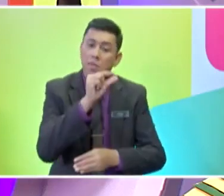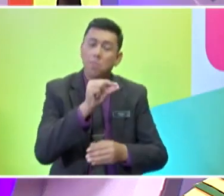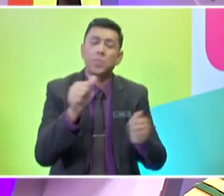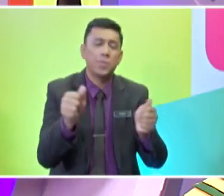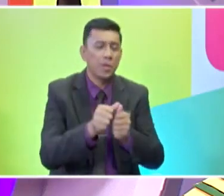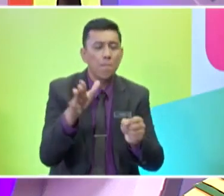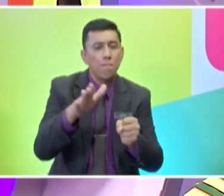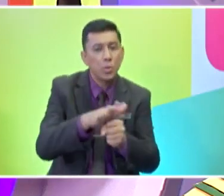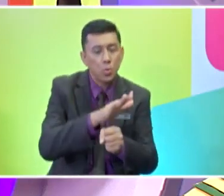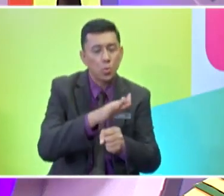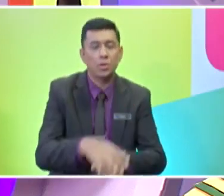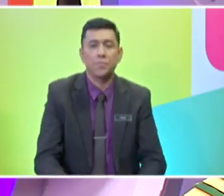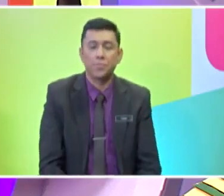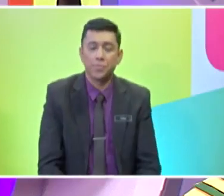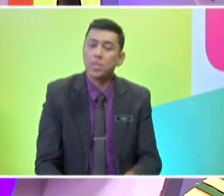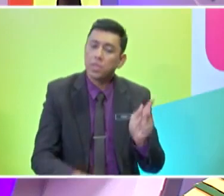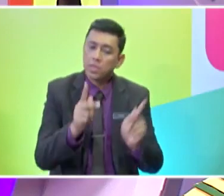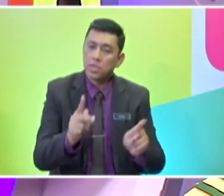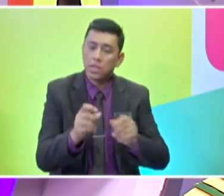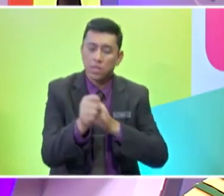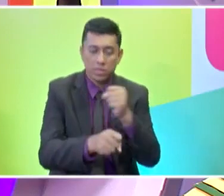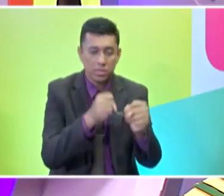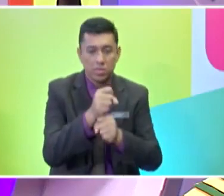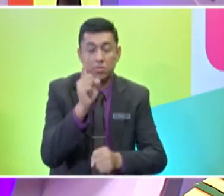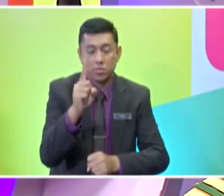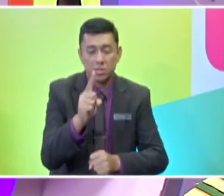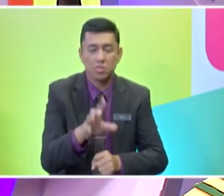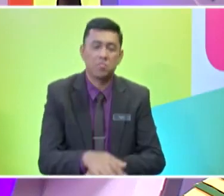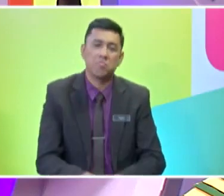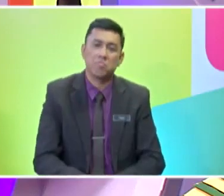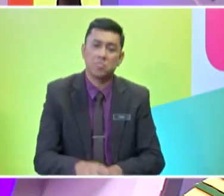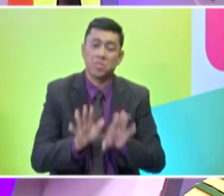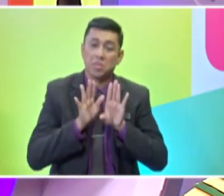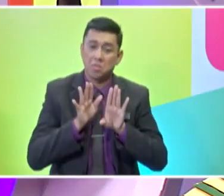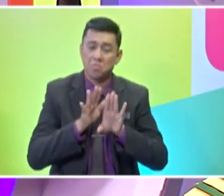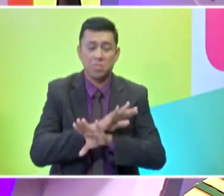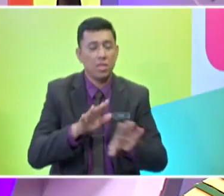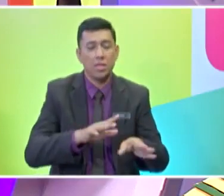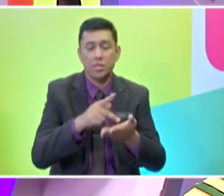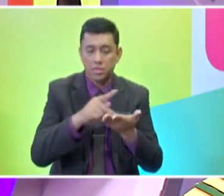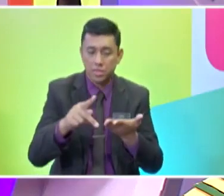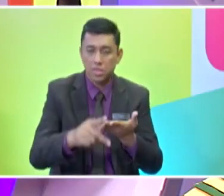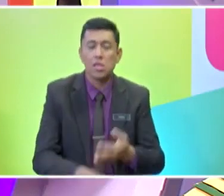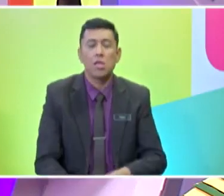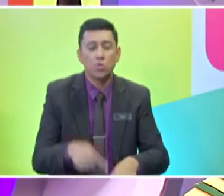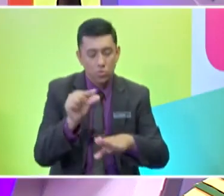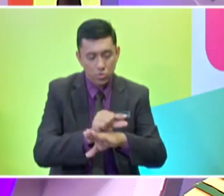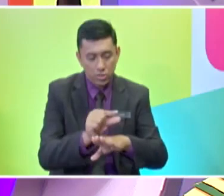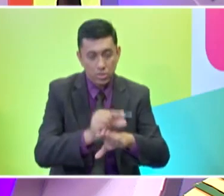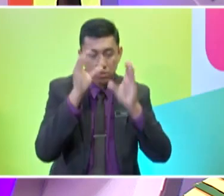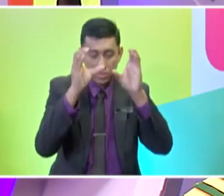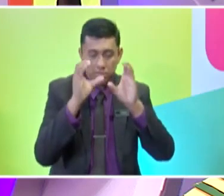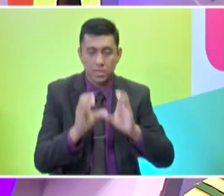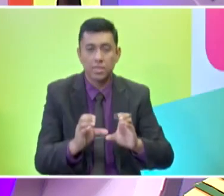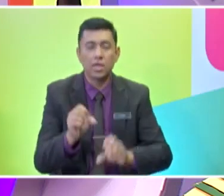tapi mungkin kalau tahun satu mungkin kata Allah takut tak kemaskan Allah jadi Gunakan cara yang terakhir